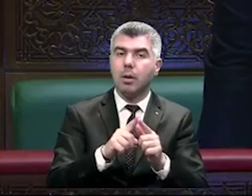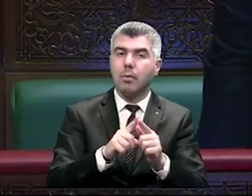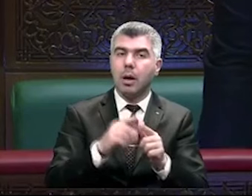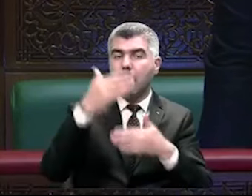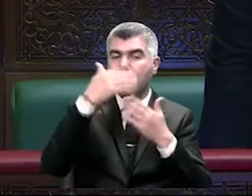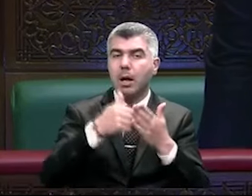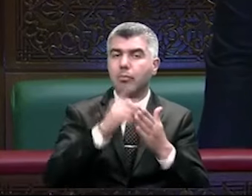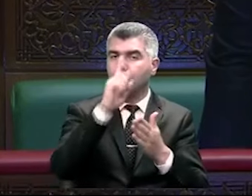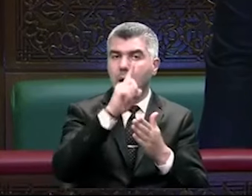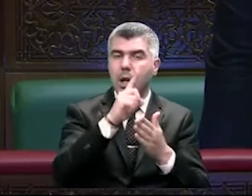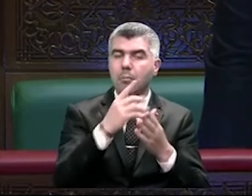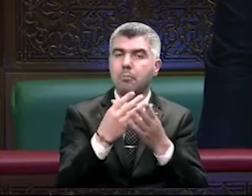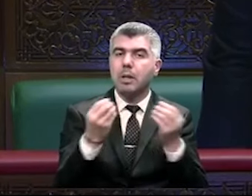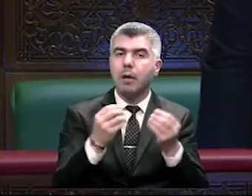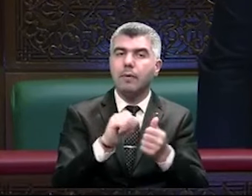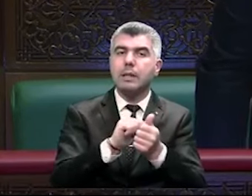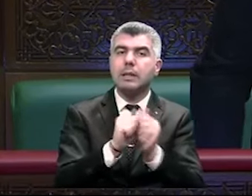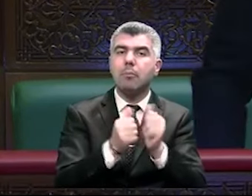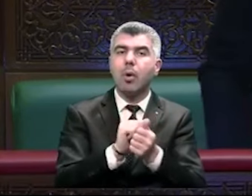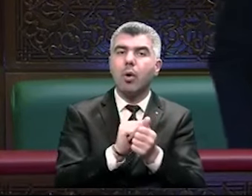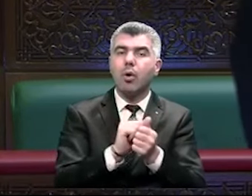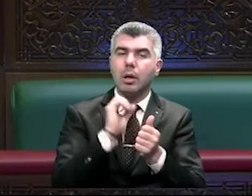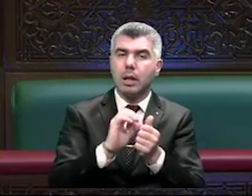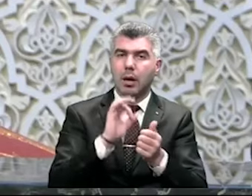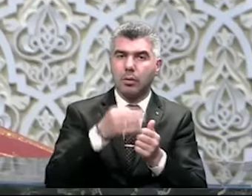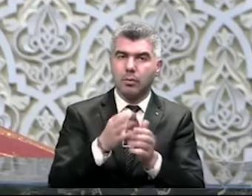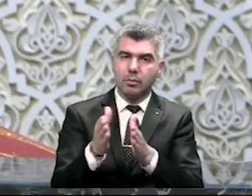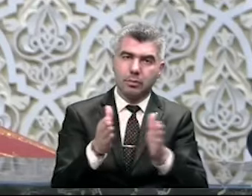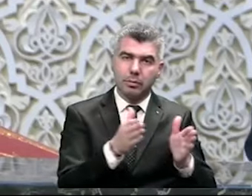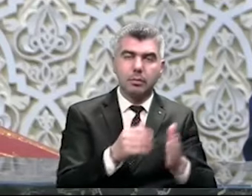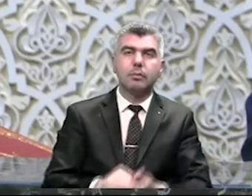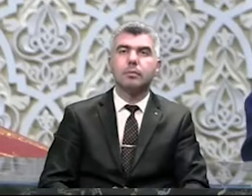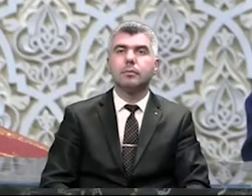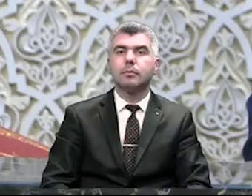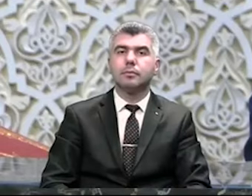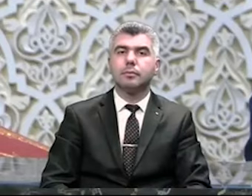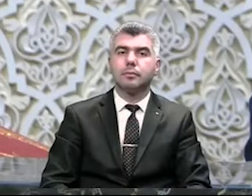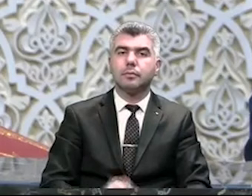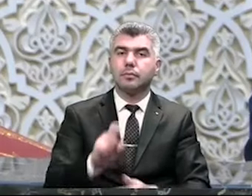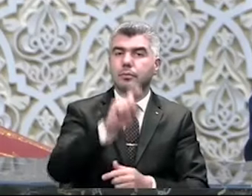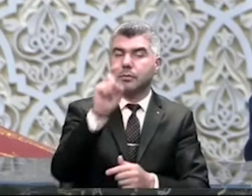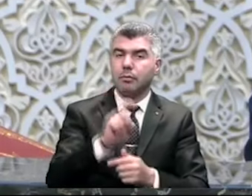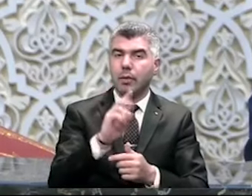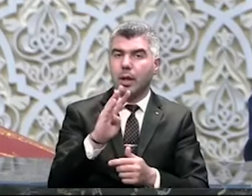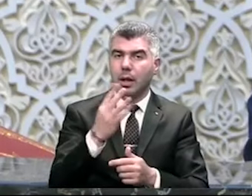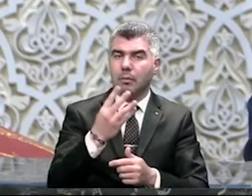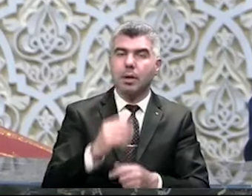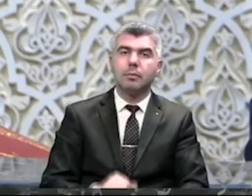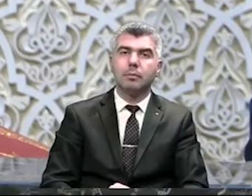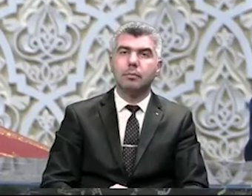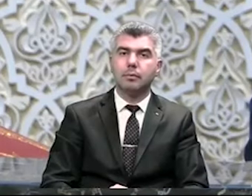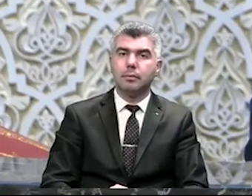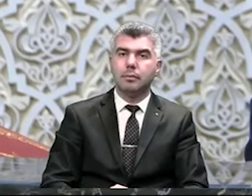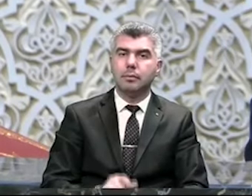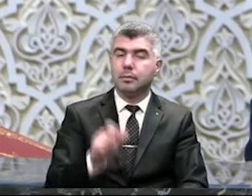بلادنا لمجموعه من التظاهرات الرياضيه والثقافيه وشكرا شكرا السيد المستشار المحترم السؤال الاني الرابع في نفس الموضوع الكلمه